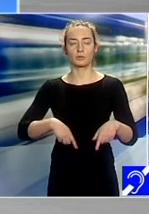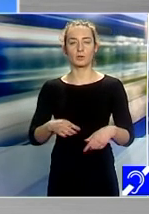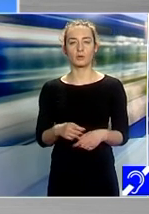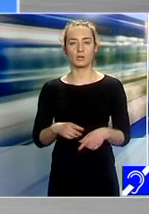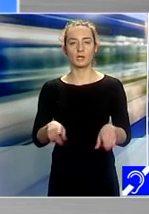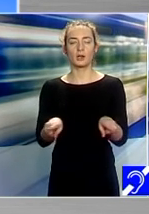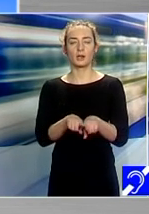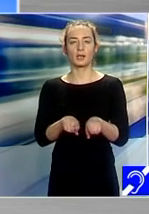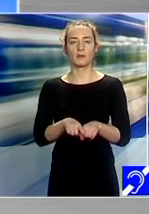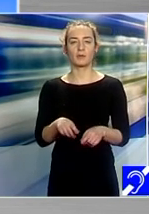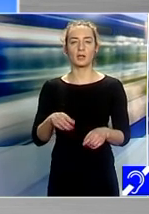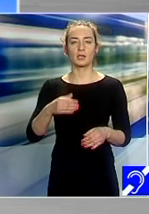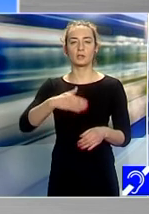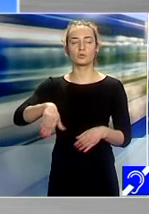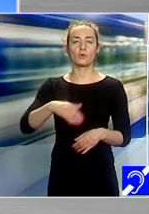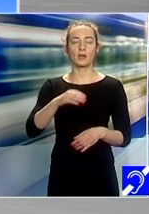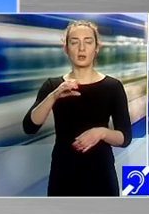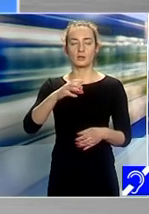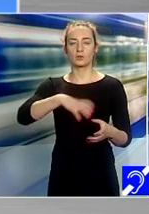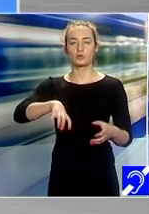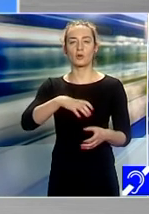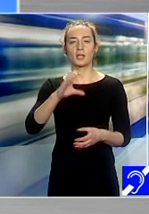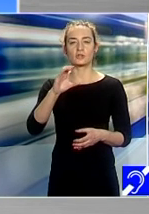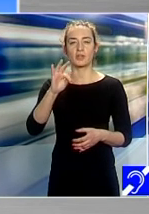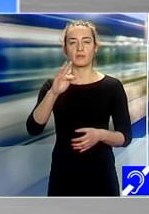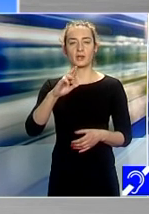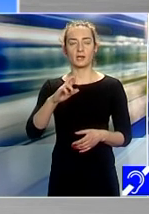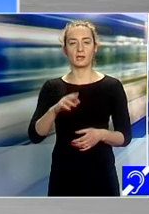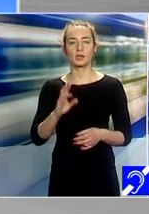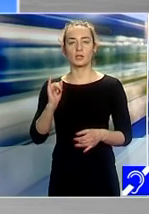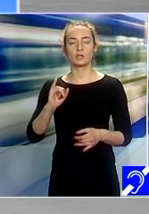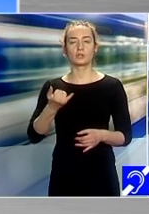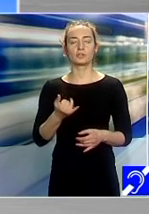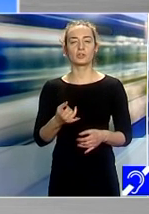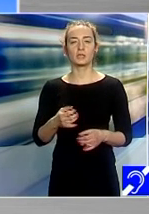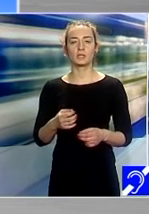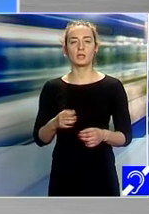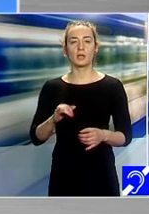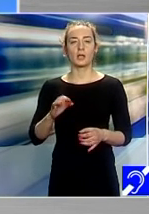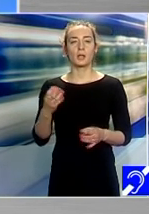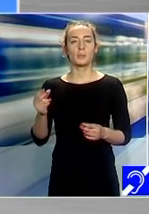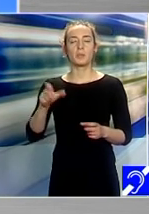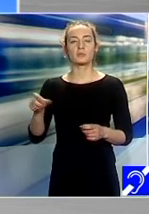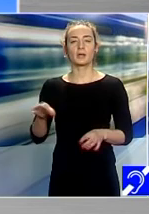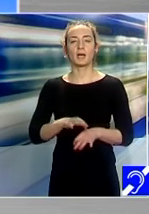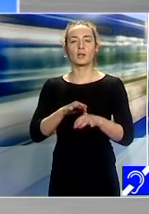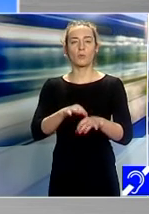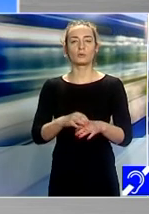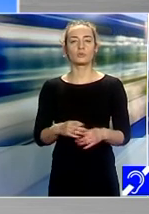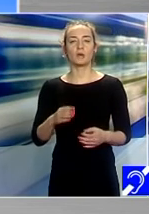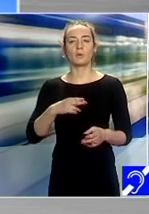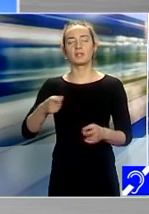mai precis în zona CFR-ului, și mai mulți administratori de societăți comerciale.